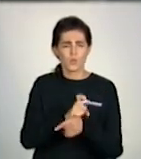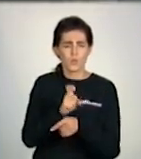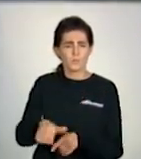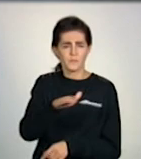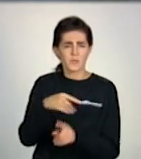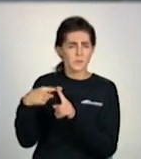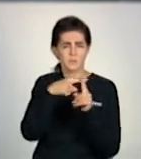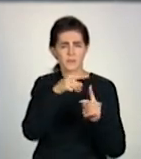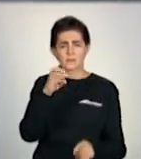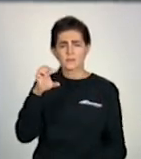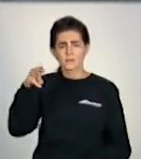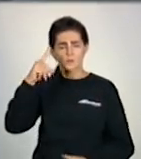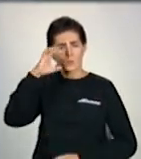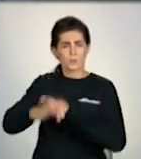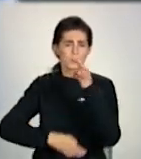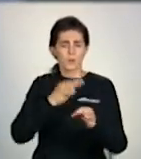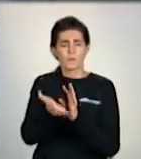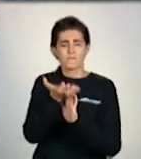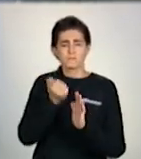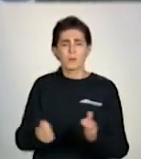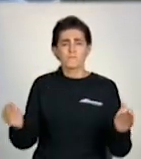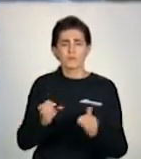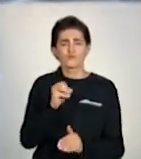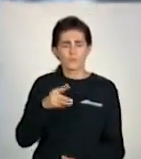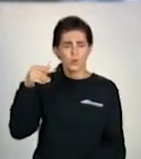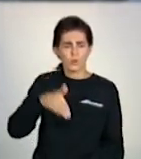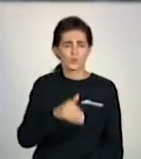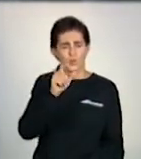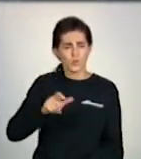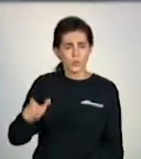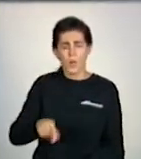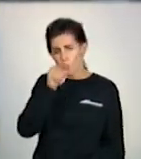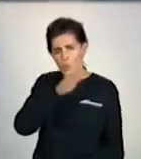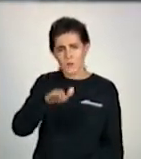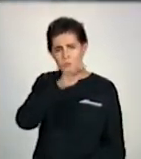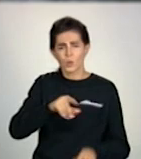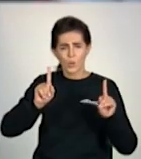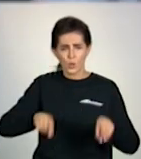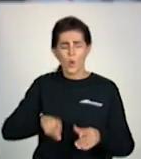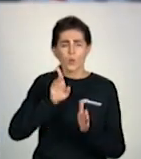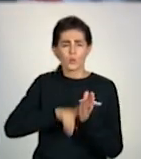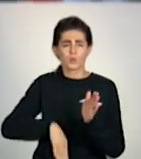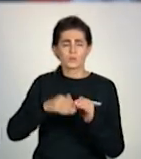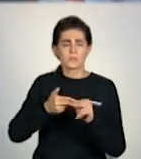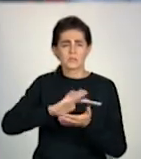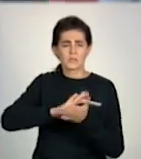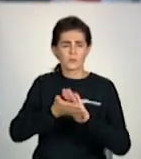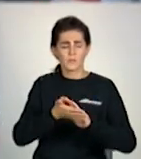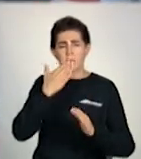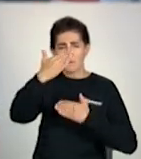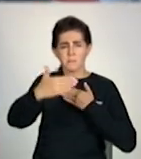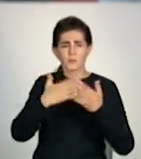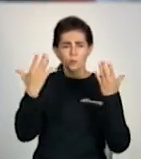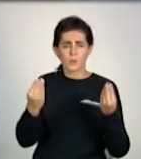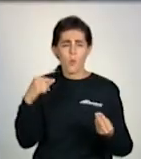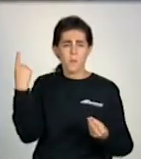Позитивні ПЛР-тести за добу отримали трохи більше тисячі осіб. На Луганщині теж погіршується ситуація. Найближчими днями